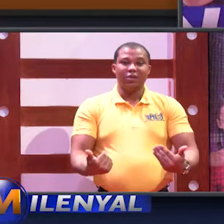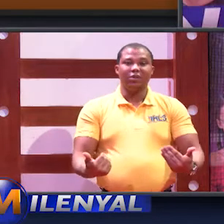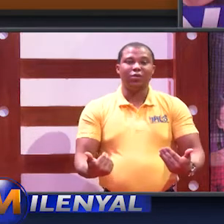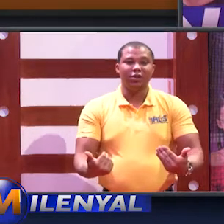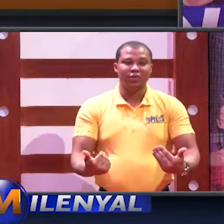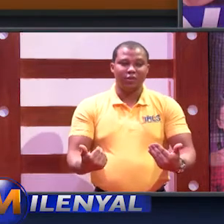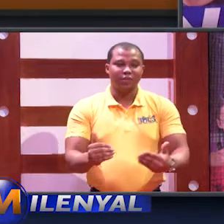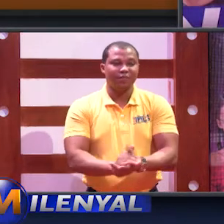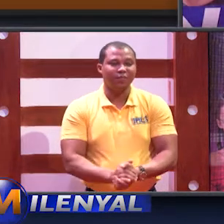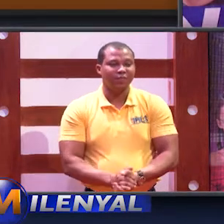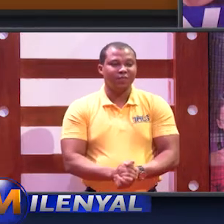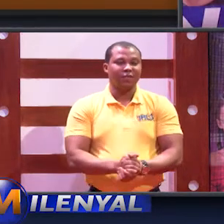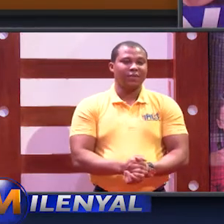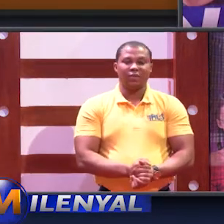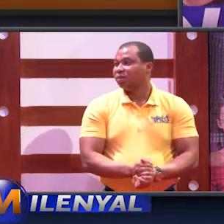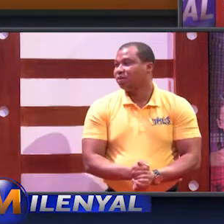faire émission. Ouais, je n'entends pas assez vite.